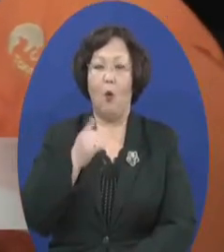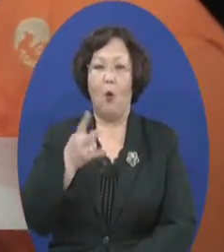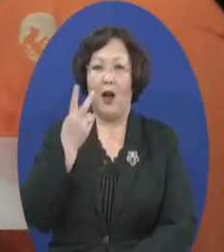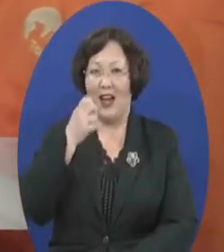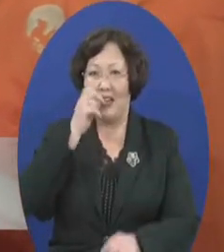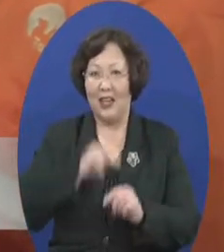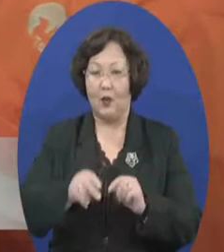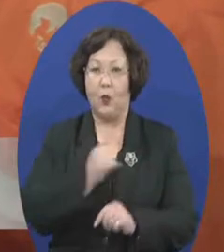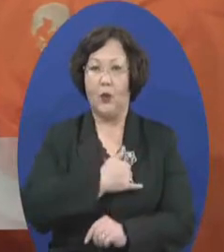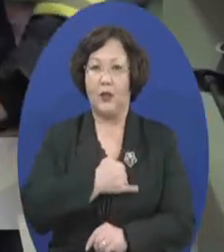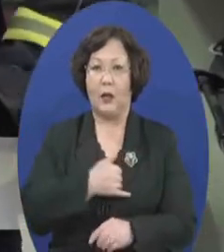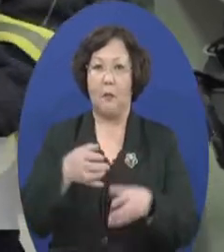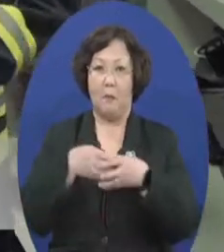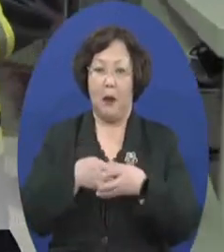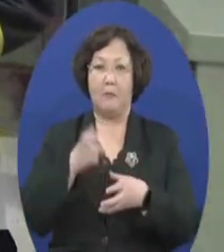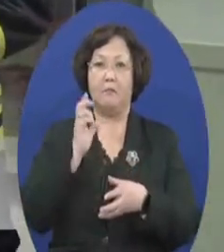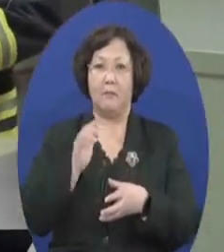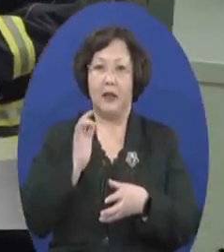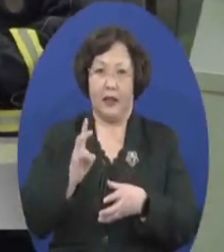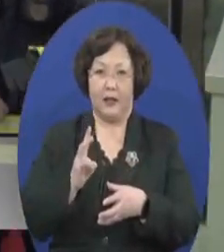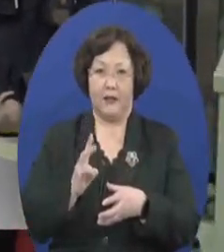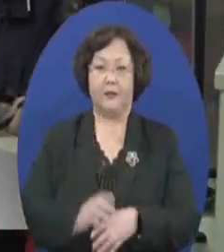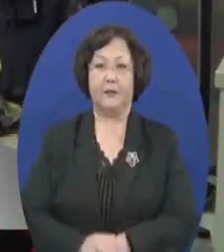Уурхайн хяналт удирдлагын баг Бэлэн.